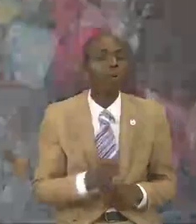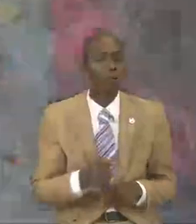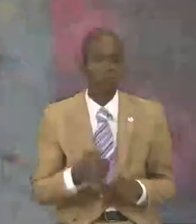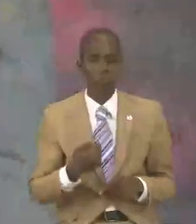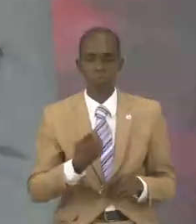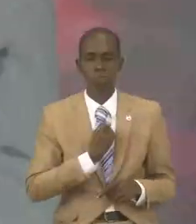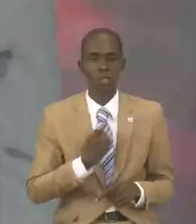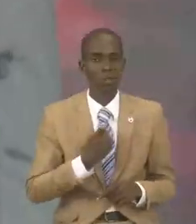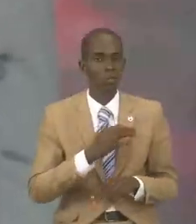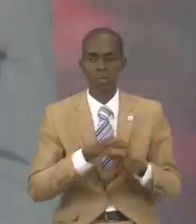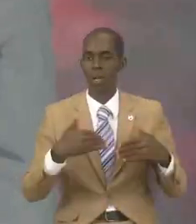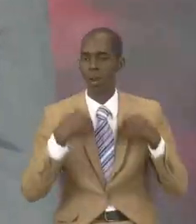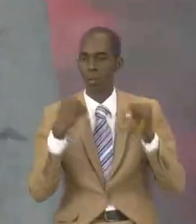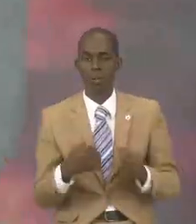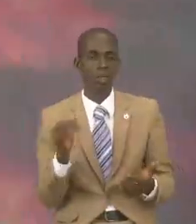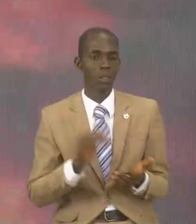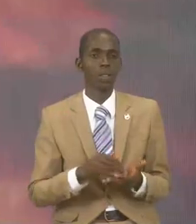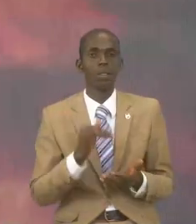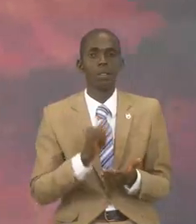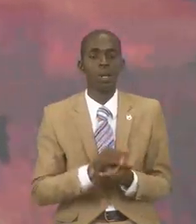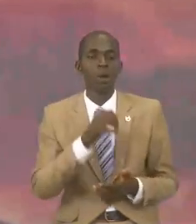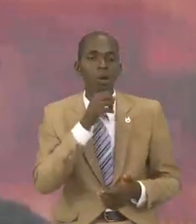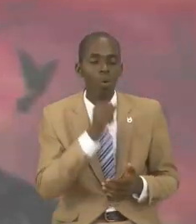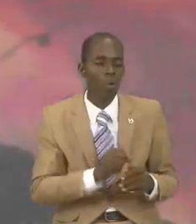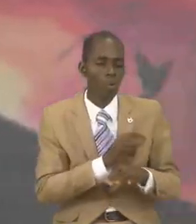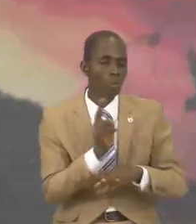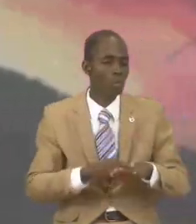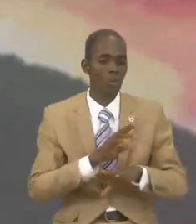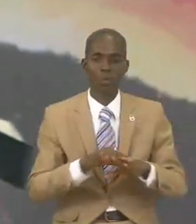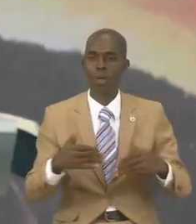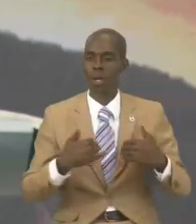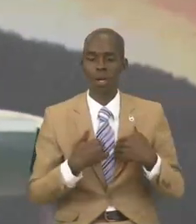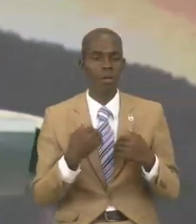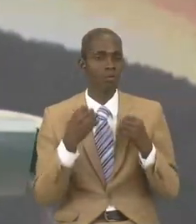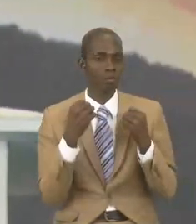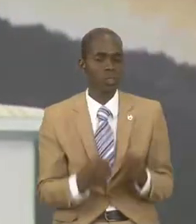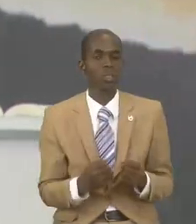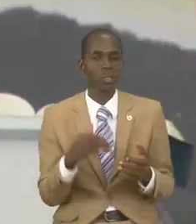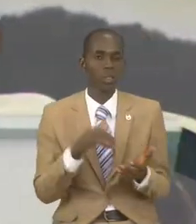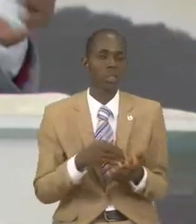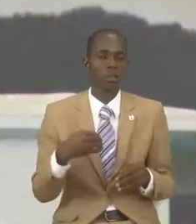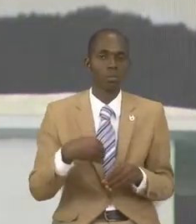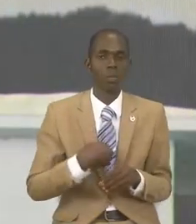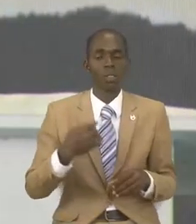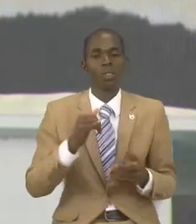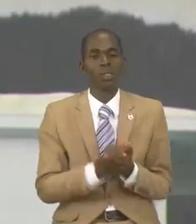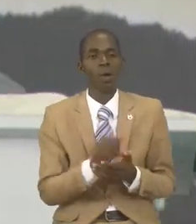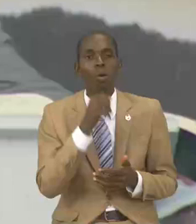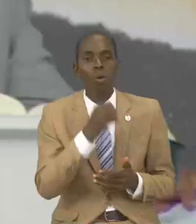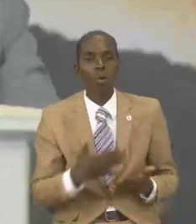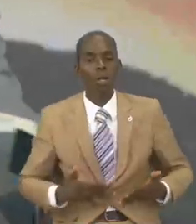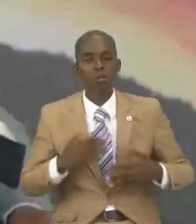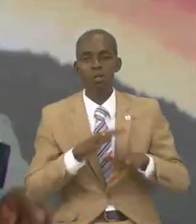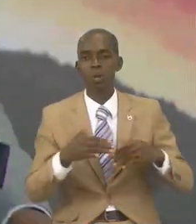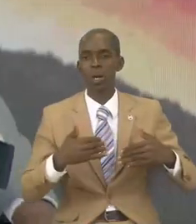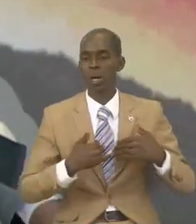L'ancienne vie n'a plus de pouvoir, n'a plus d'autorité. L'ancienne vie ne prend pas plaisir à la sainteté. C'est passé.